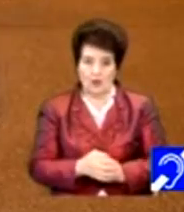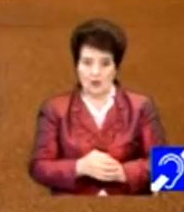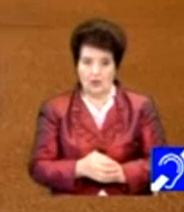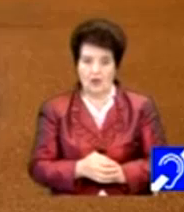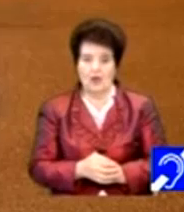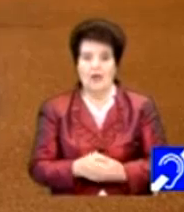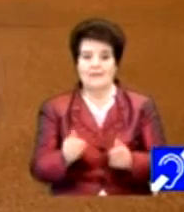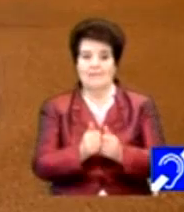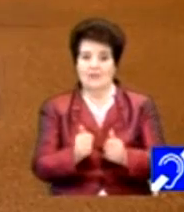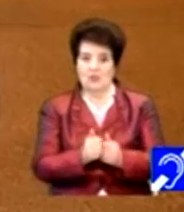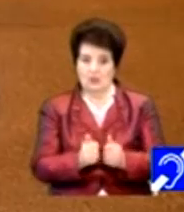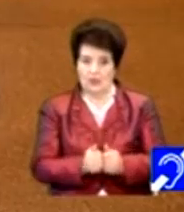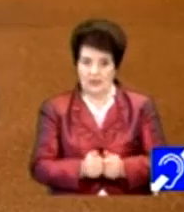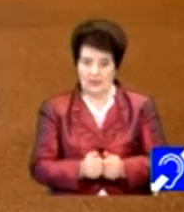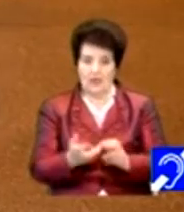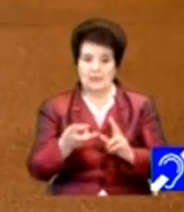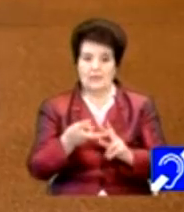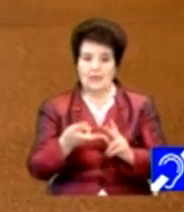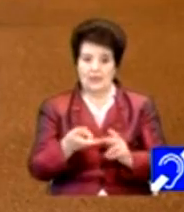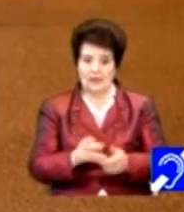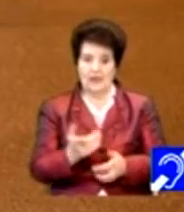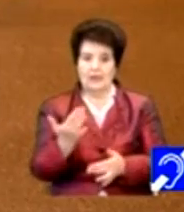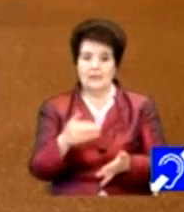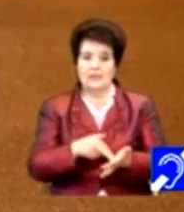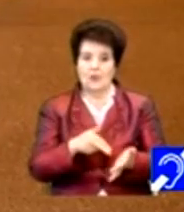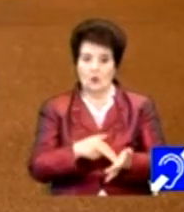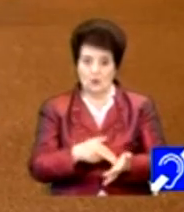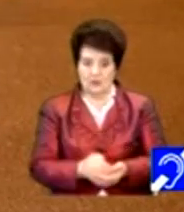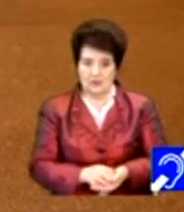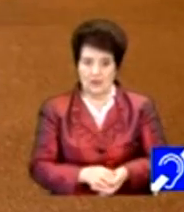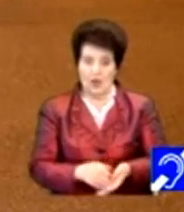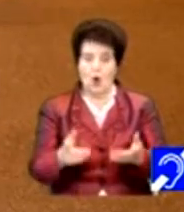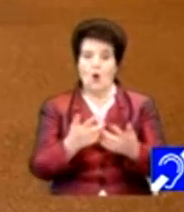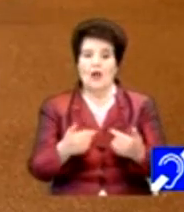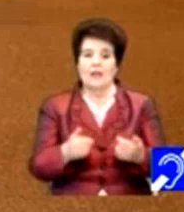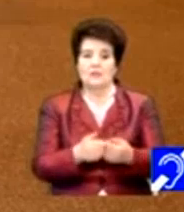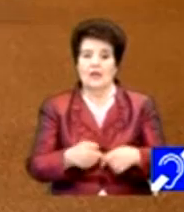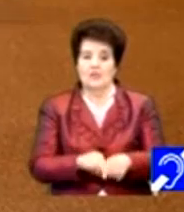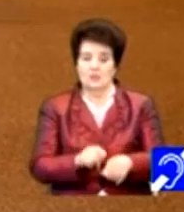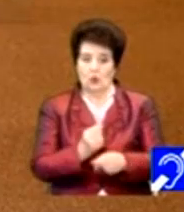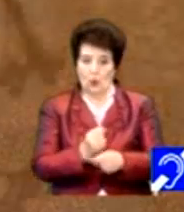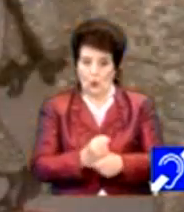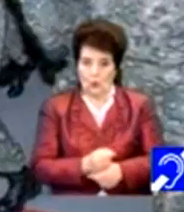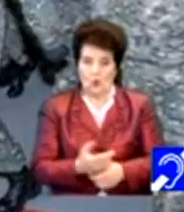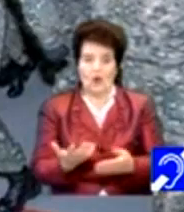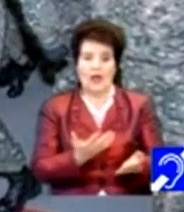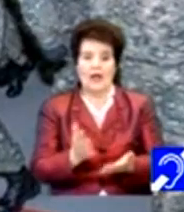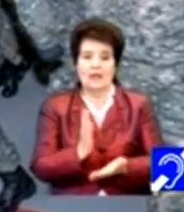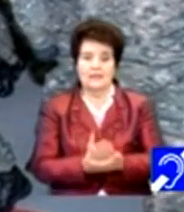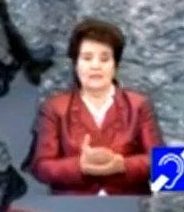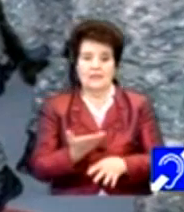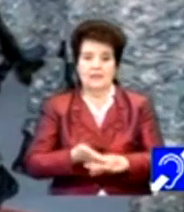de vecinătate, și al treilea, cât ne costă organizatoric lucrul acesta, cât care sunt